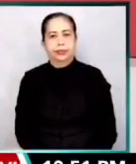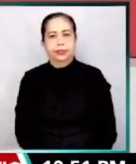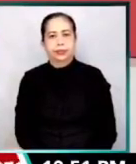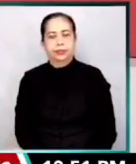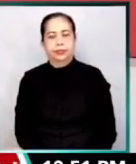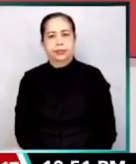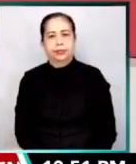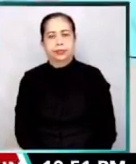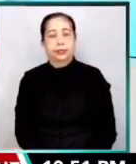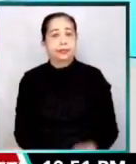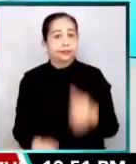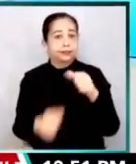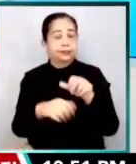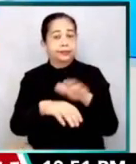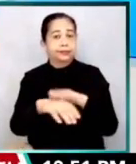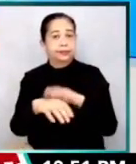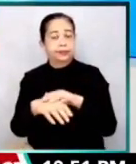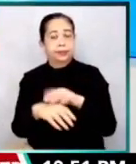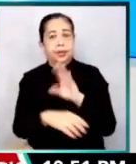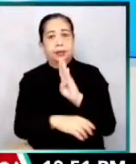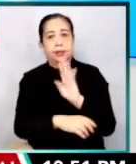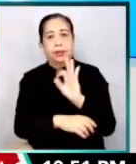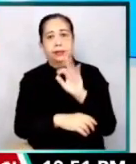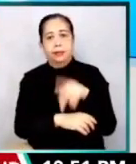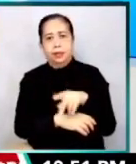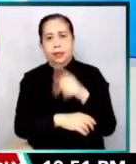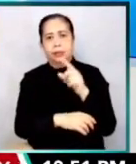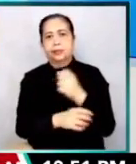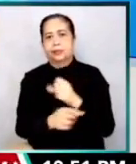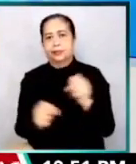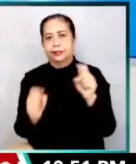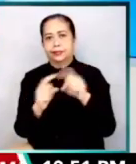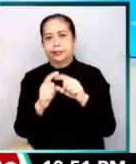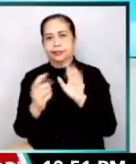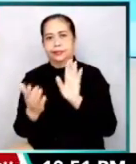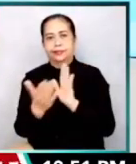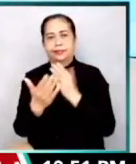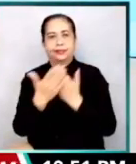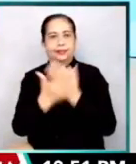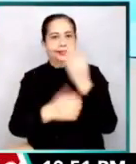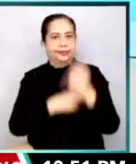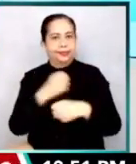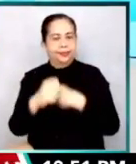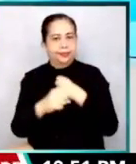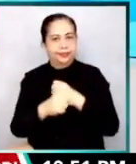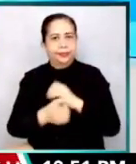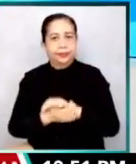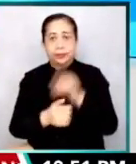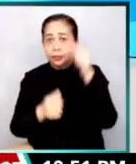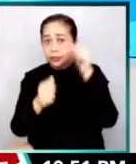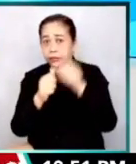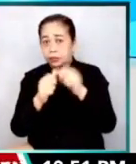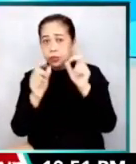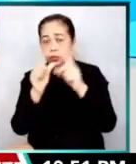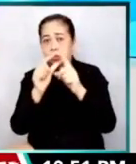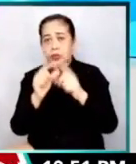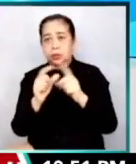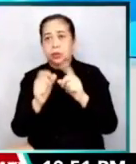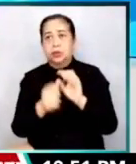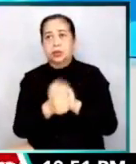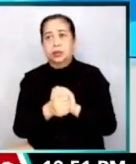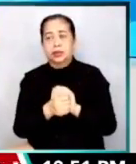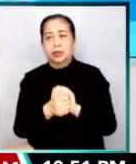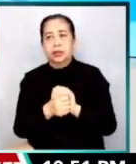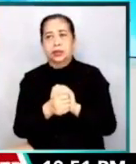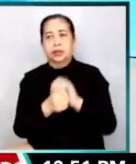May paalala ang Bureau of Fire Protection para ligtas na pagsalubong ng bagong taon. Tandaan ang katagang EDITH o Exit Drill